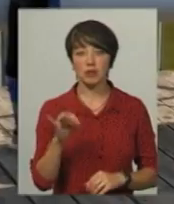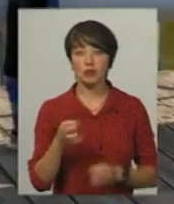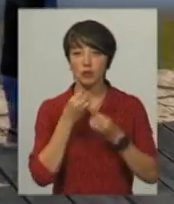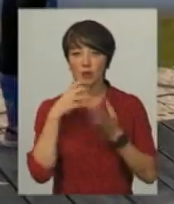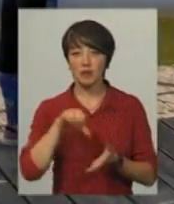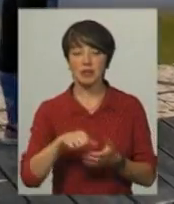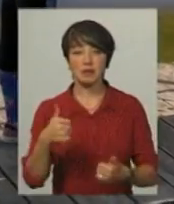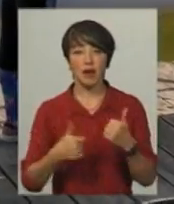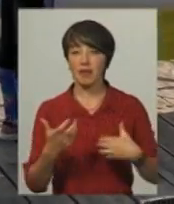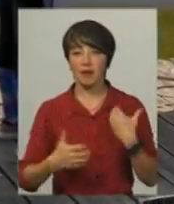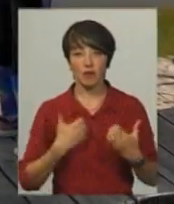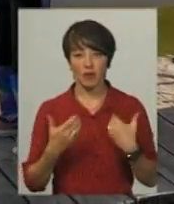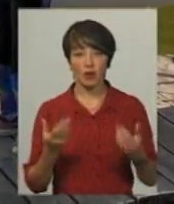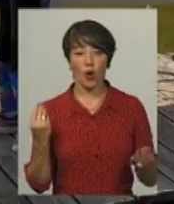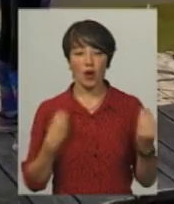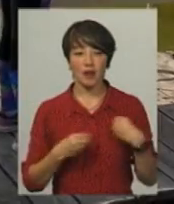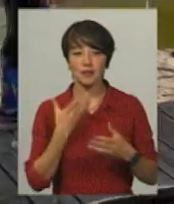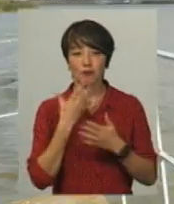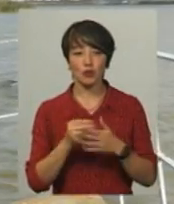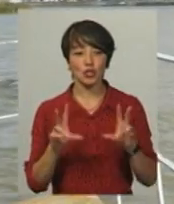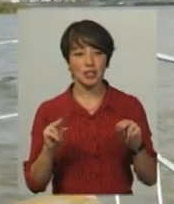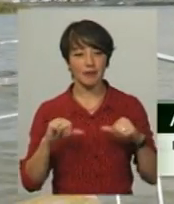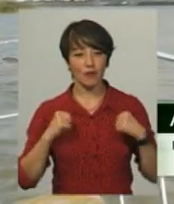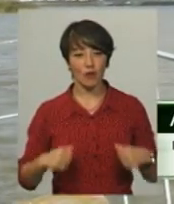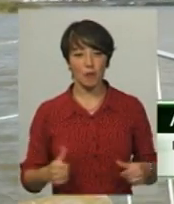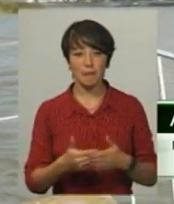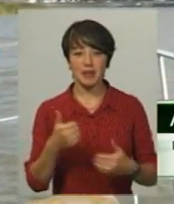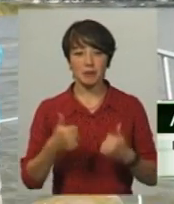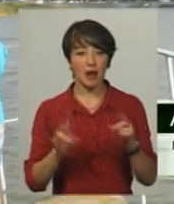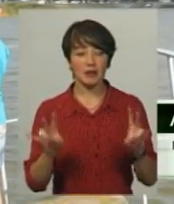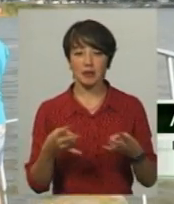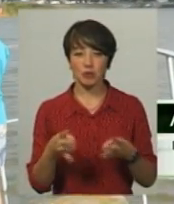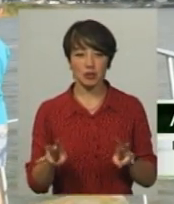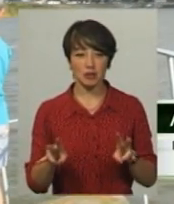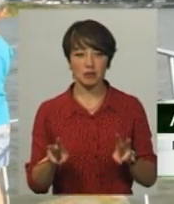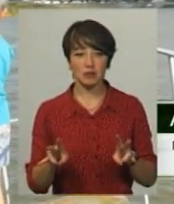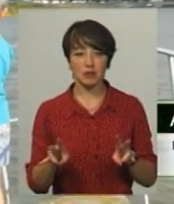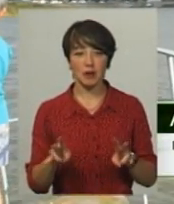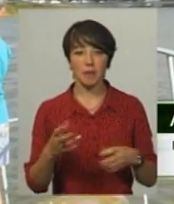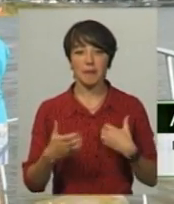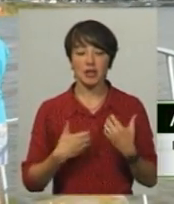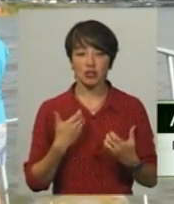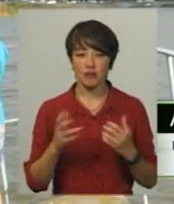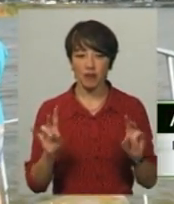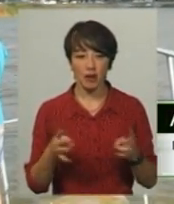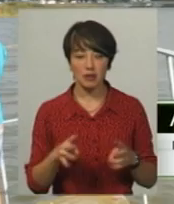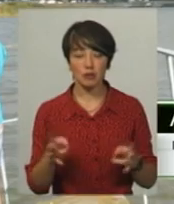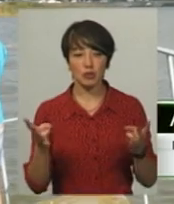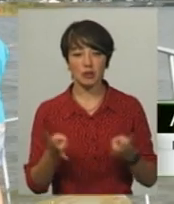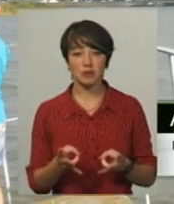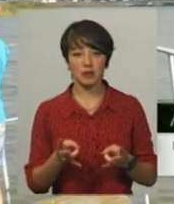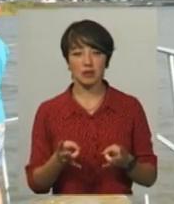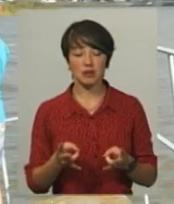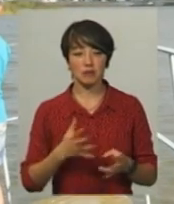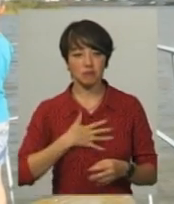змаганнях і не хвилюватися, одягає свою щасливу форму. Перед змаганнями не потрібно переживати, потрібно